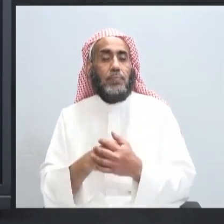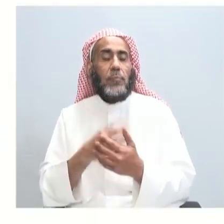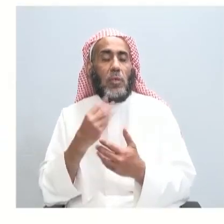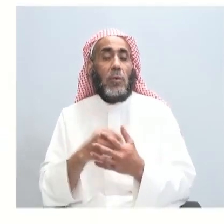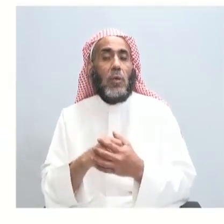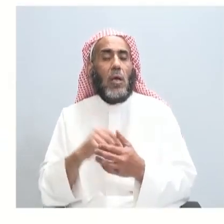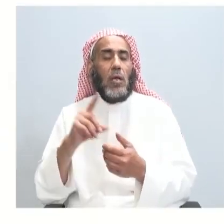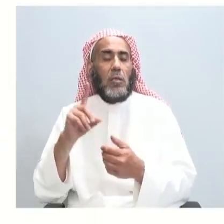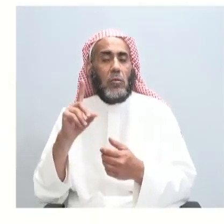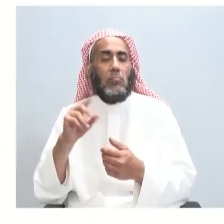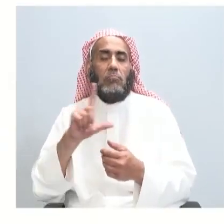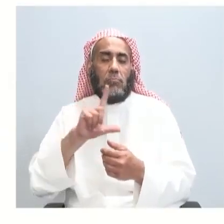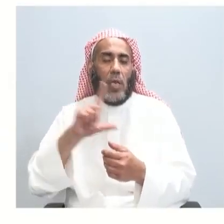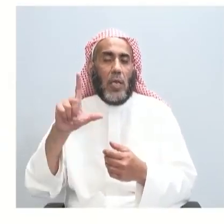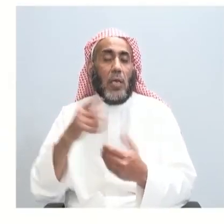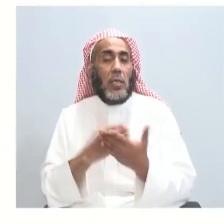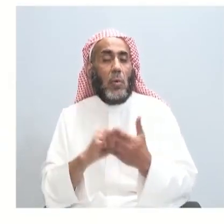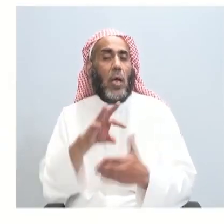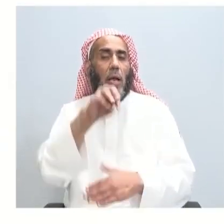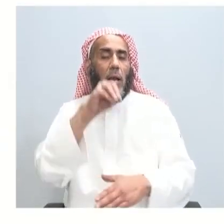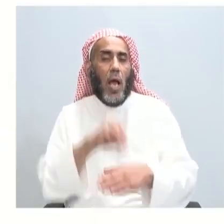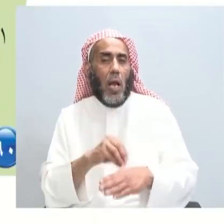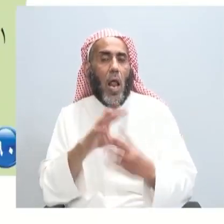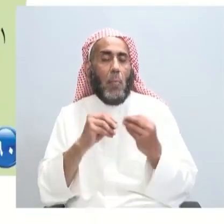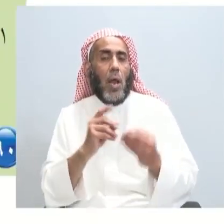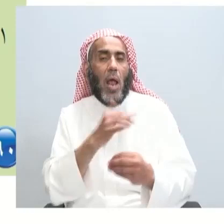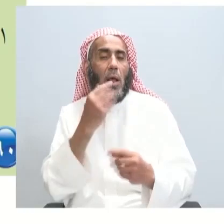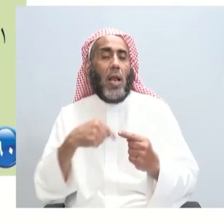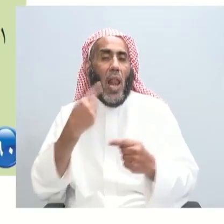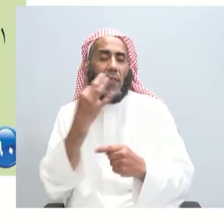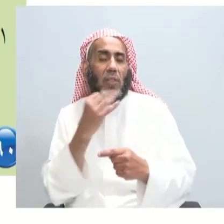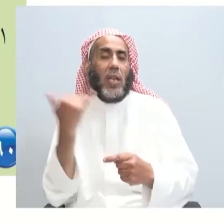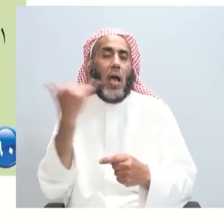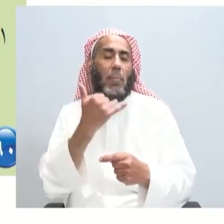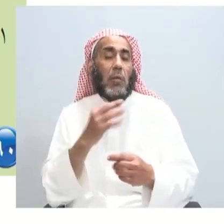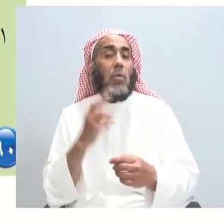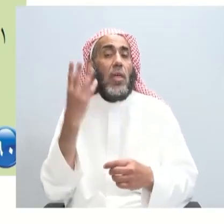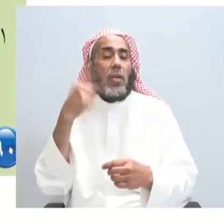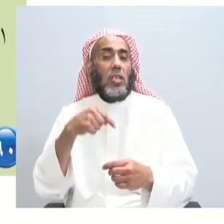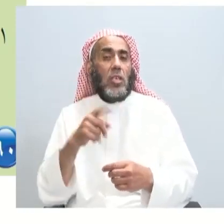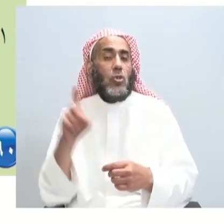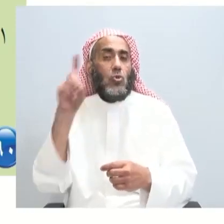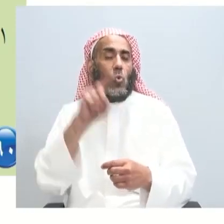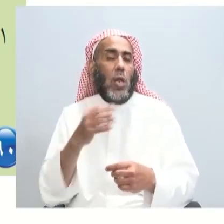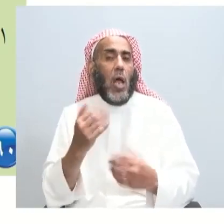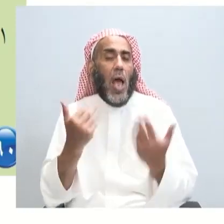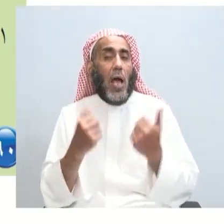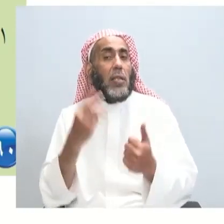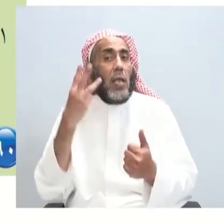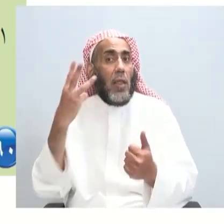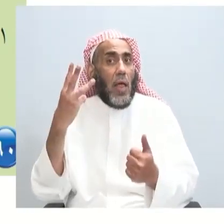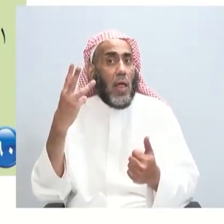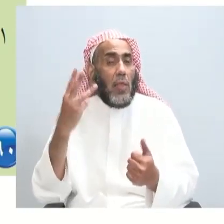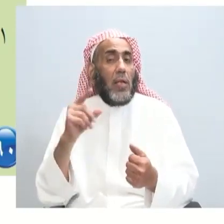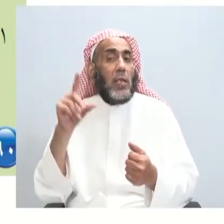جميل احسنتم صحيح ترجم هي نقل معنى الاجنبي بلفظ بلفظ عربي ال عشر هنا السؤال ال عشر هذا ثلاثه